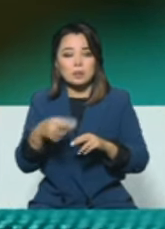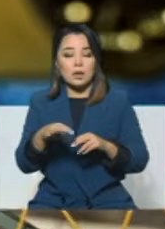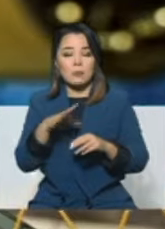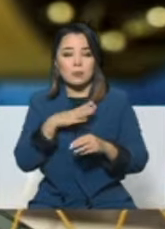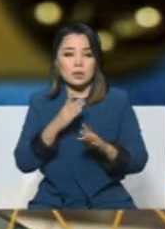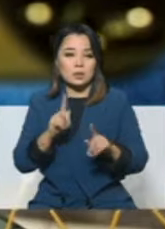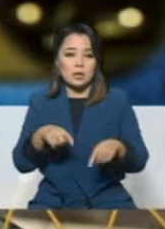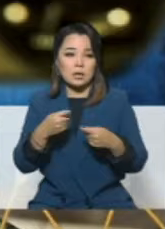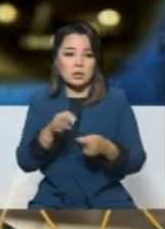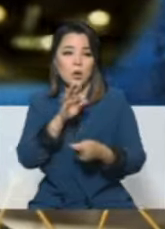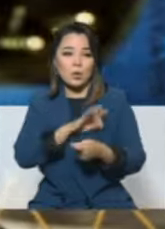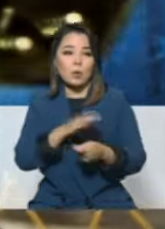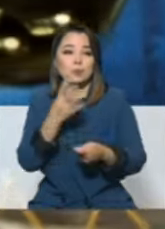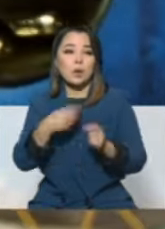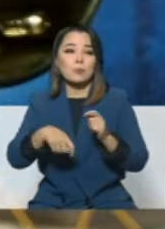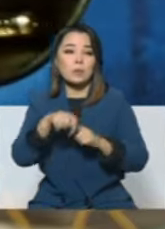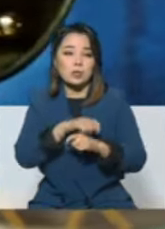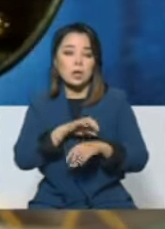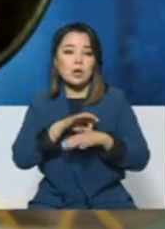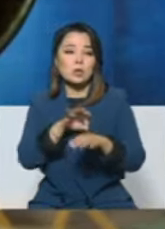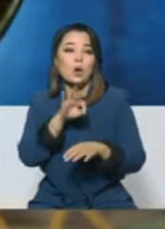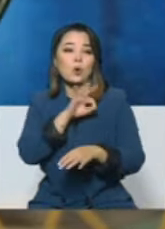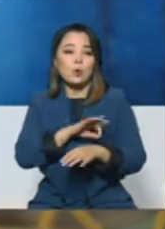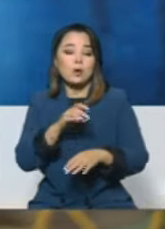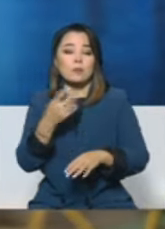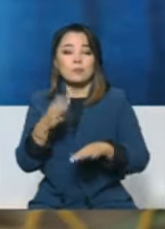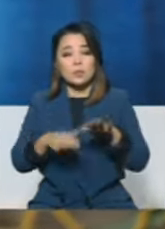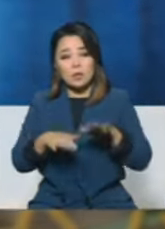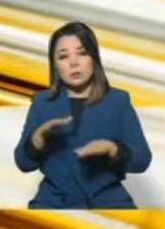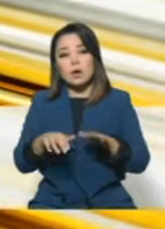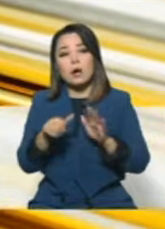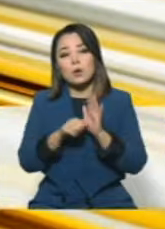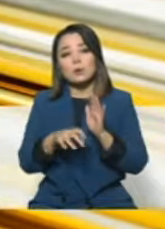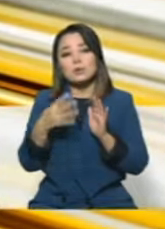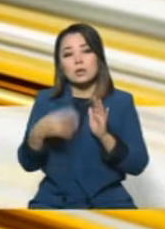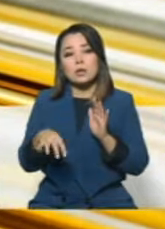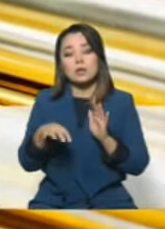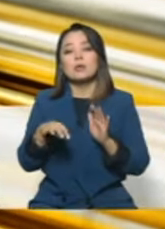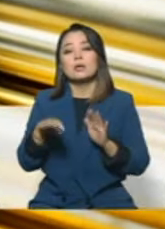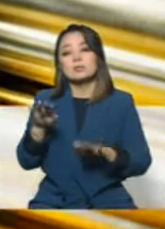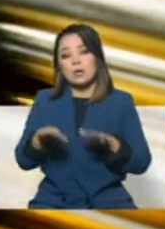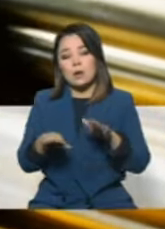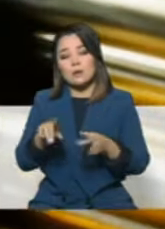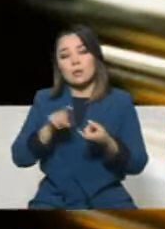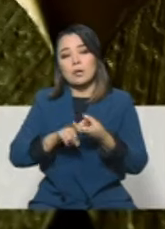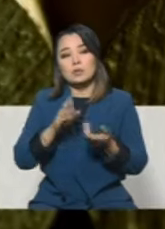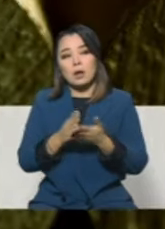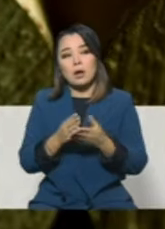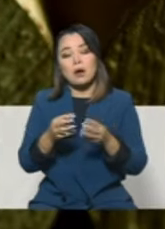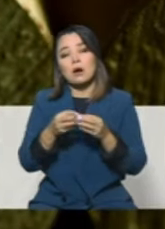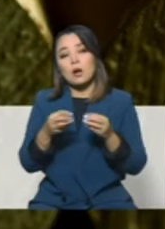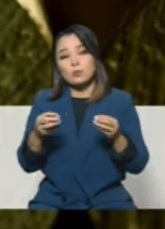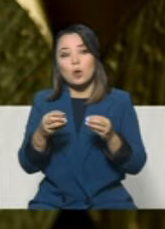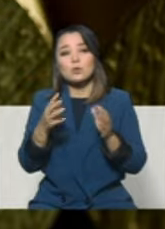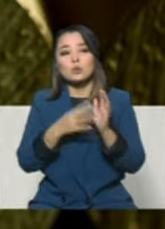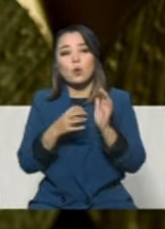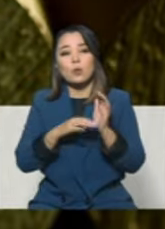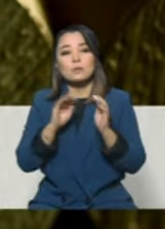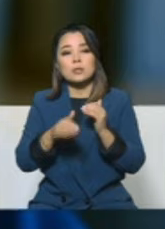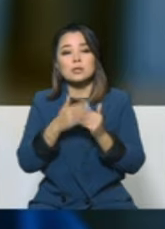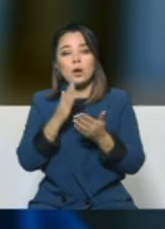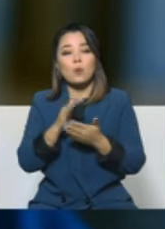қолданады. Ұзындығы 4 метр болатын бір капсуланың салмағы 640 килограммнан асады. Капсула 900 мыңдай